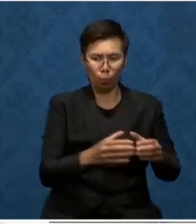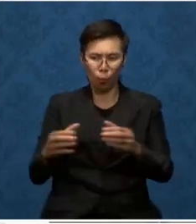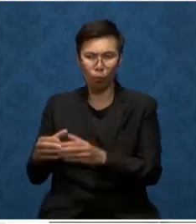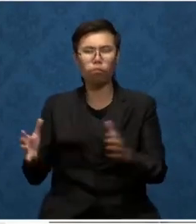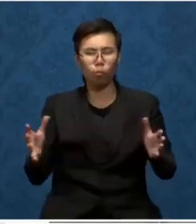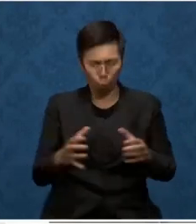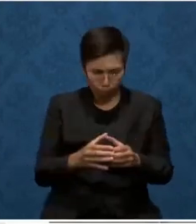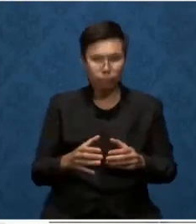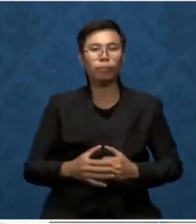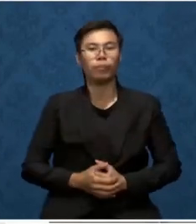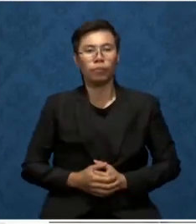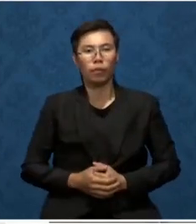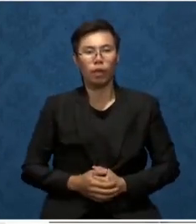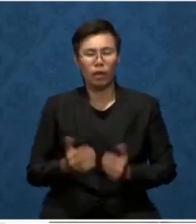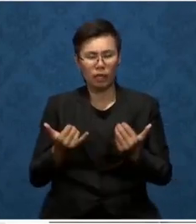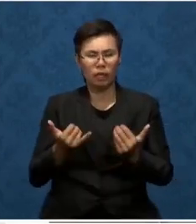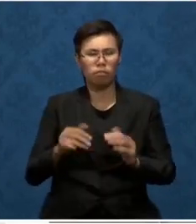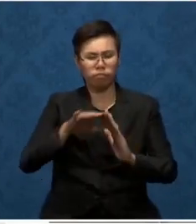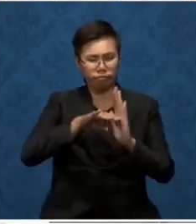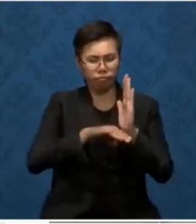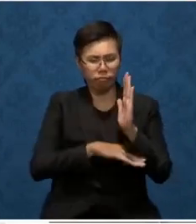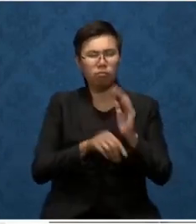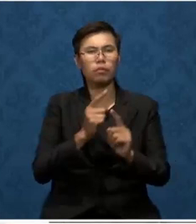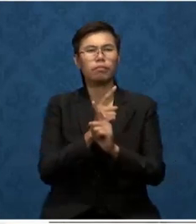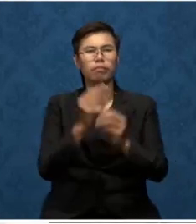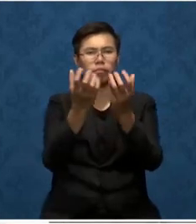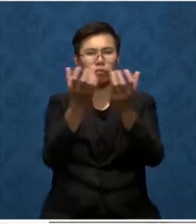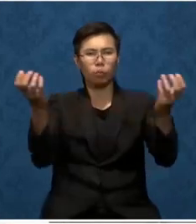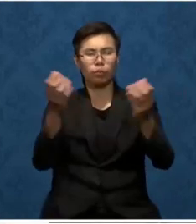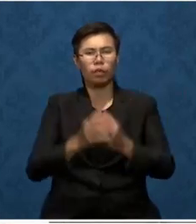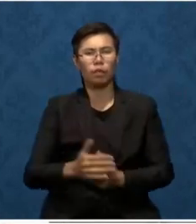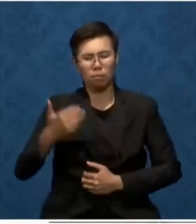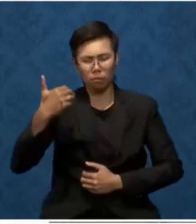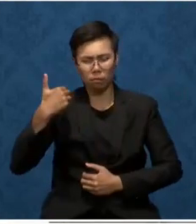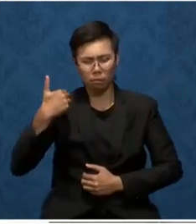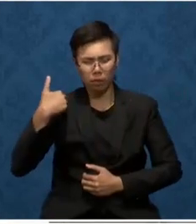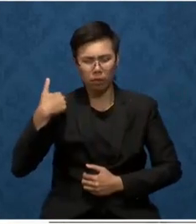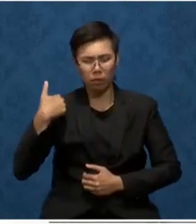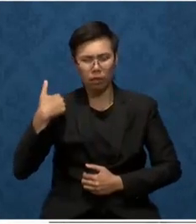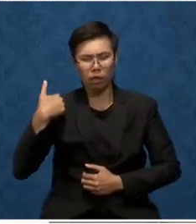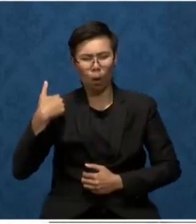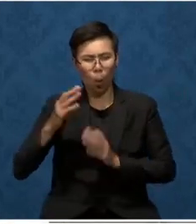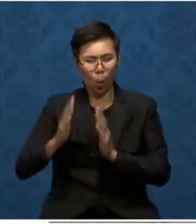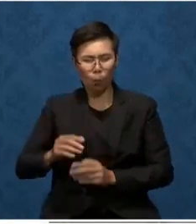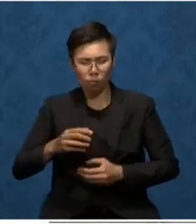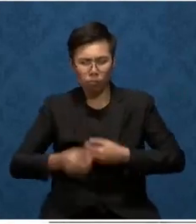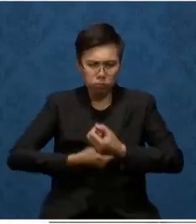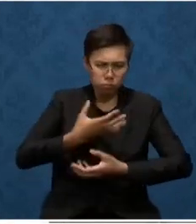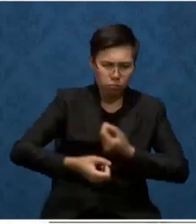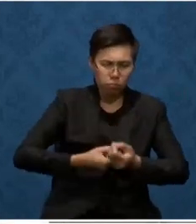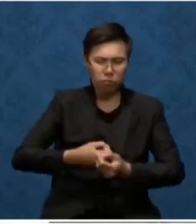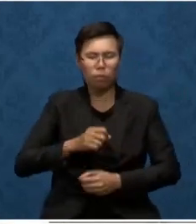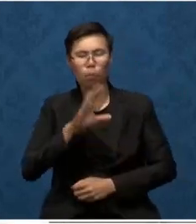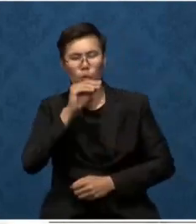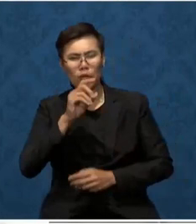การตามรัฐธรรมนูญการที่มีหลายคนไปอ้างข้อบังคับที่